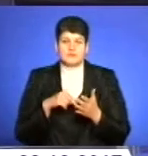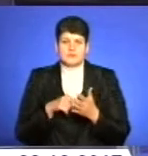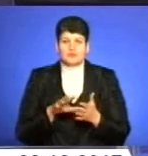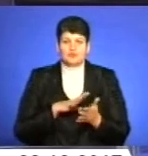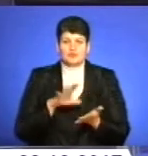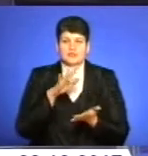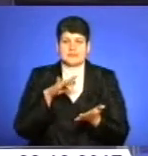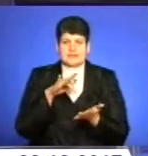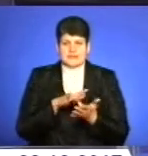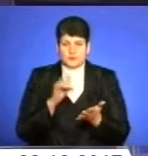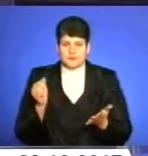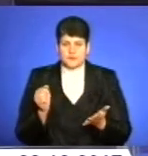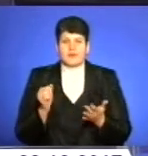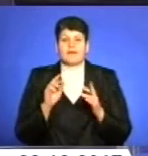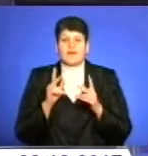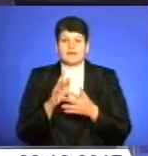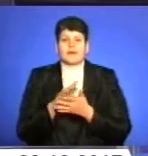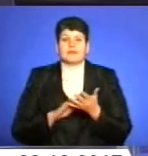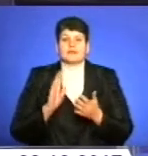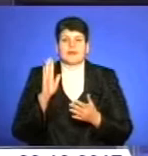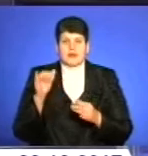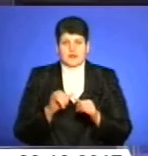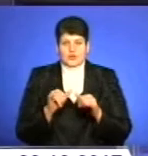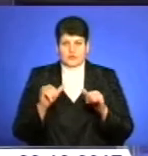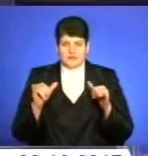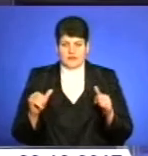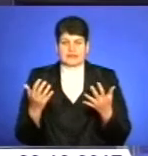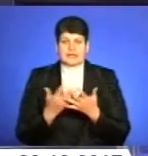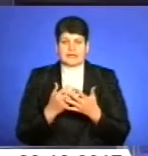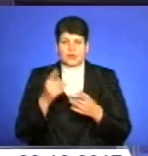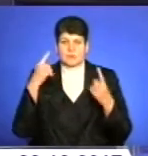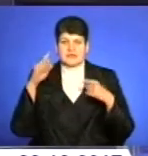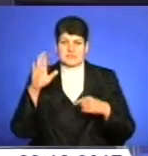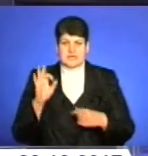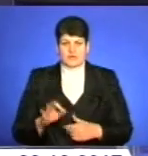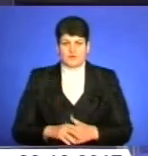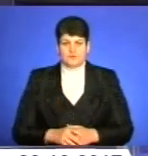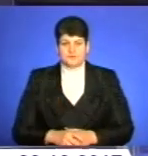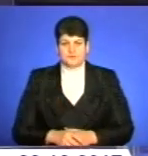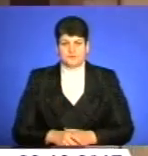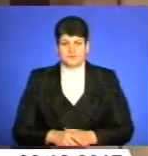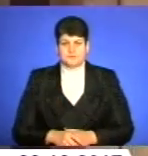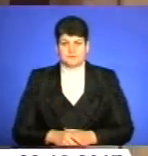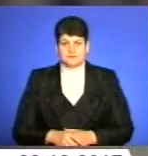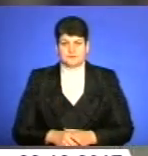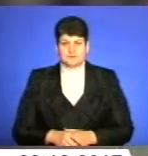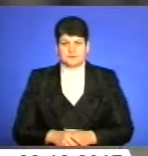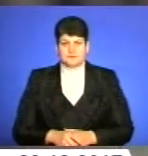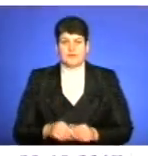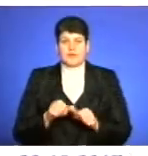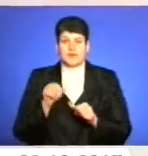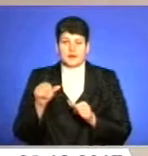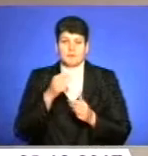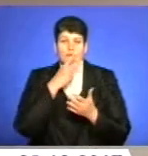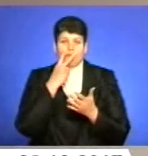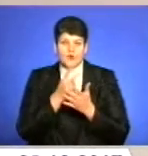центром кіноіндустрії. Як надалі розвиватимуть кіномистецтво у Тернополі, дізнавалась моя колега Богдана Сарабун. Окрім